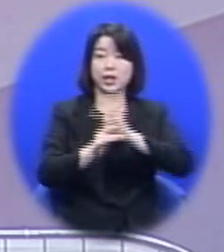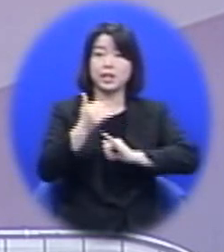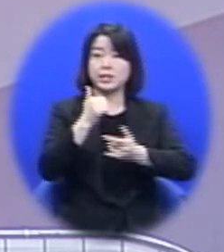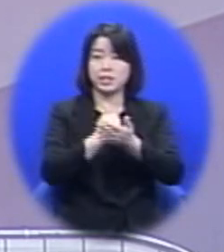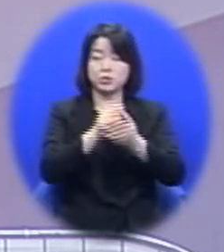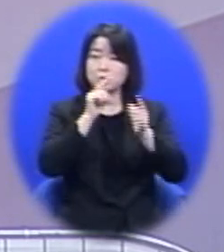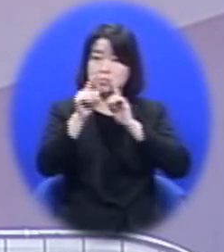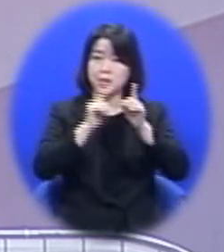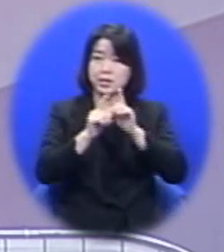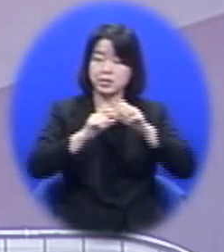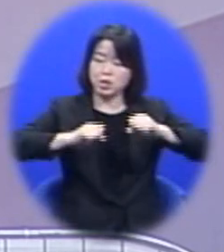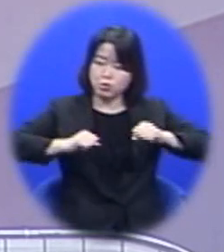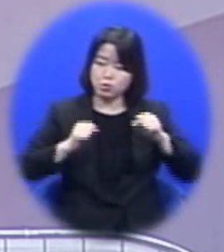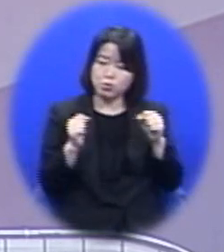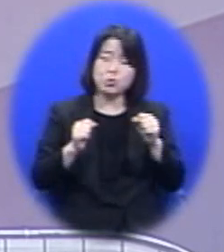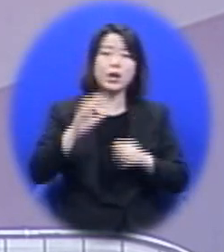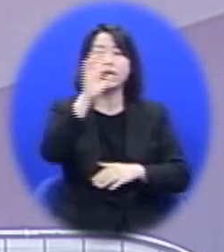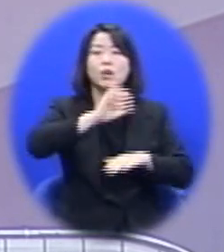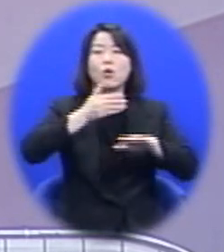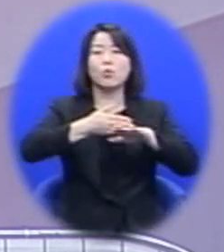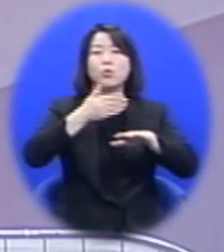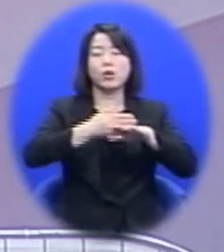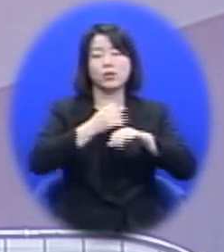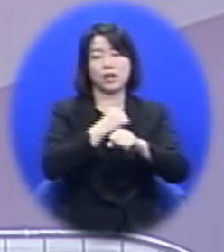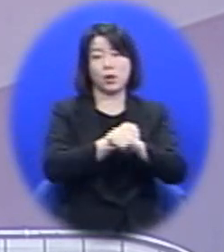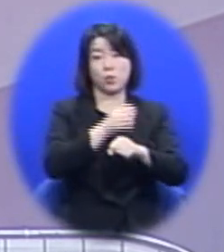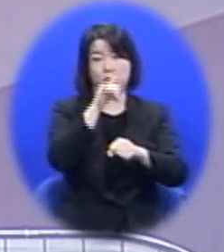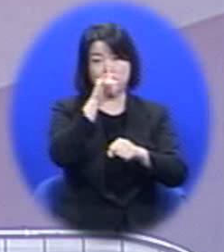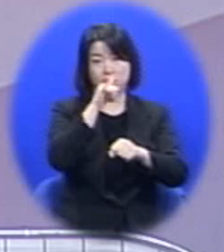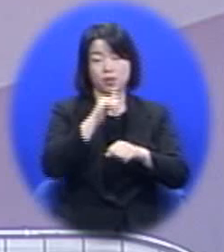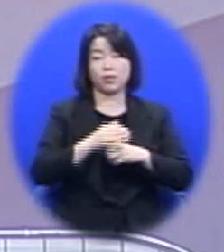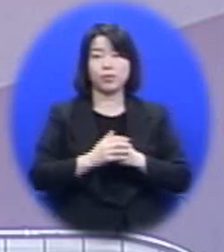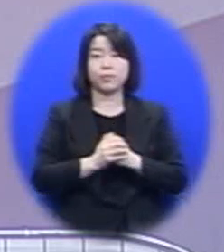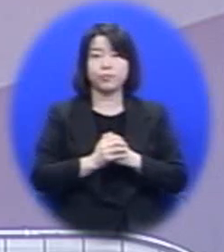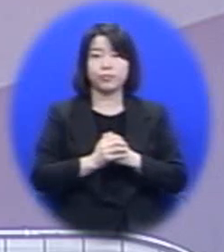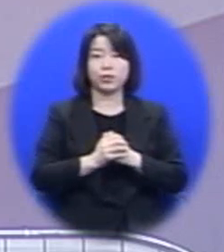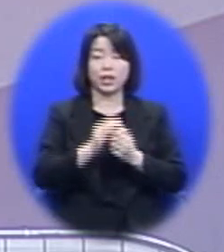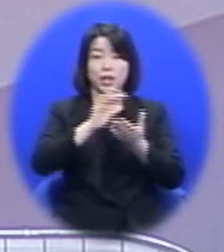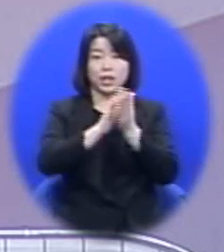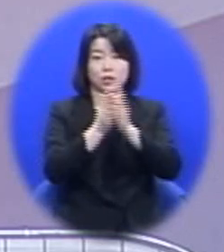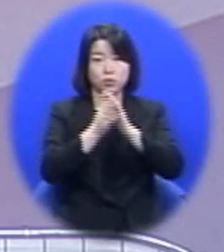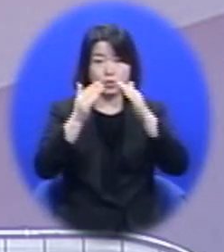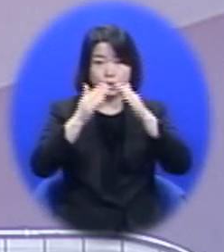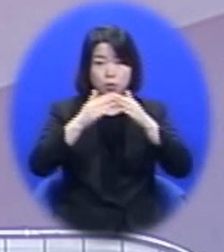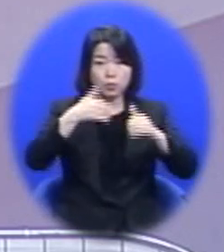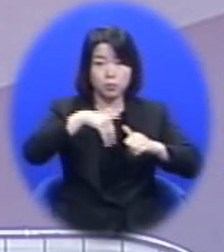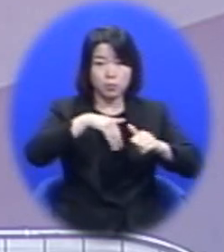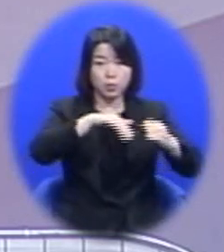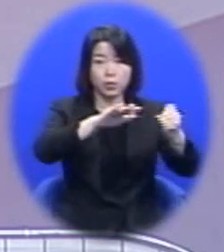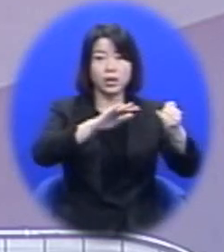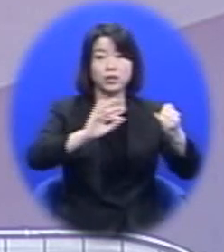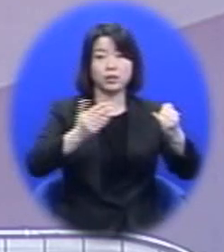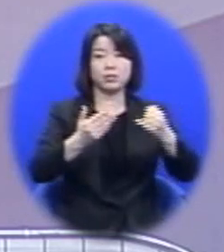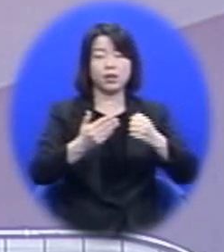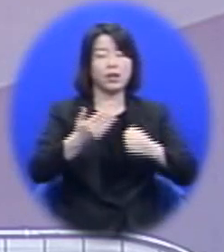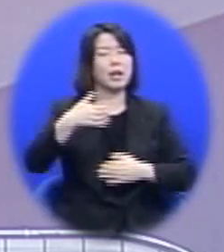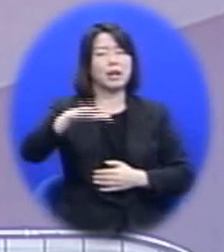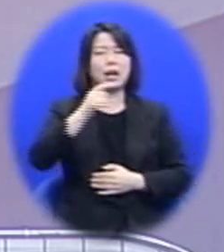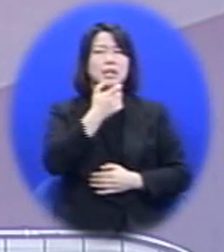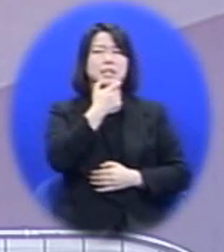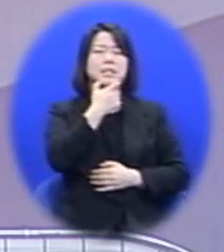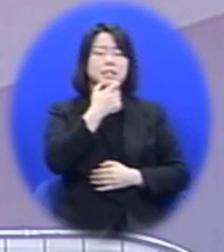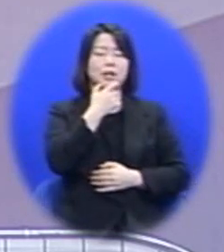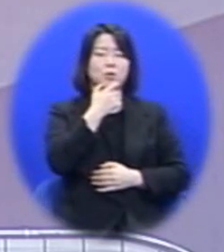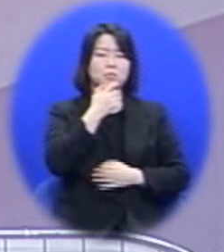예수님의 말씀에 순종하는 훈련을 하고 계시다는 겁니다. 유치원을 보냈는데 유치원을 안 가겠다고